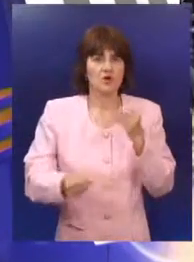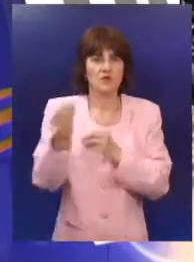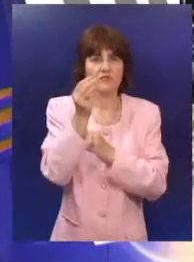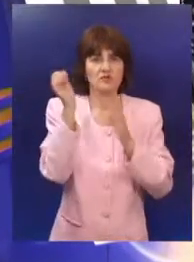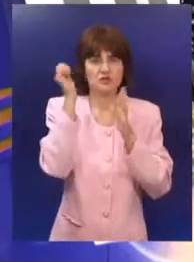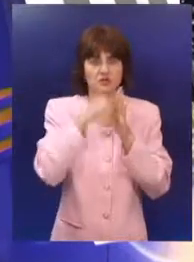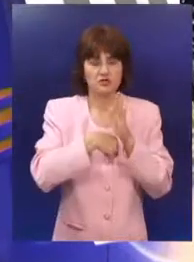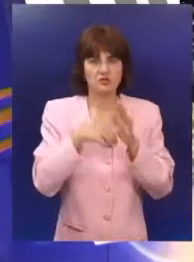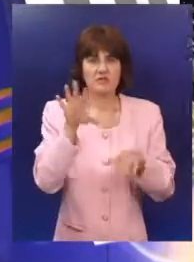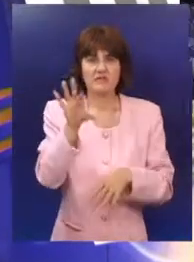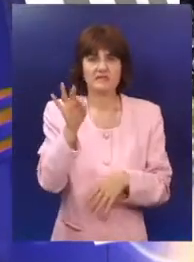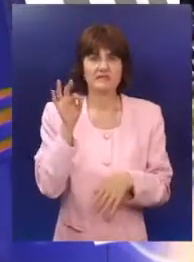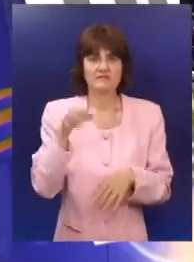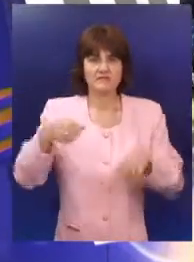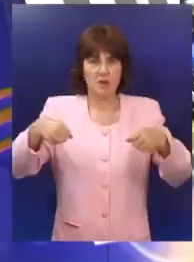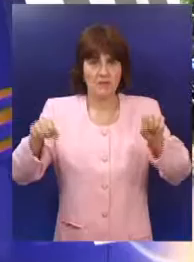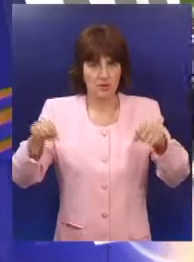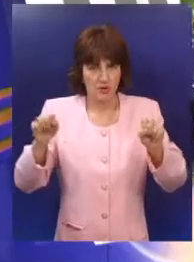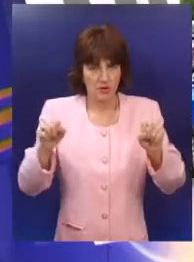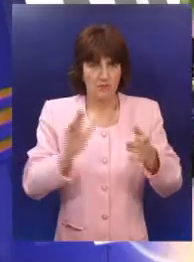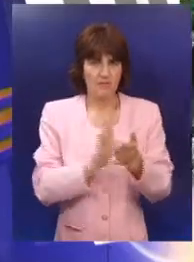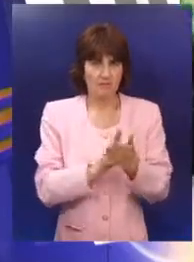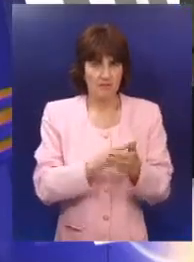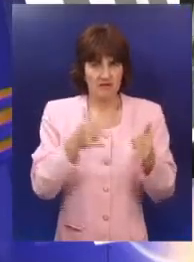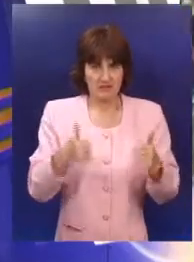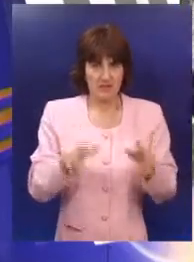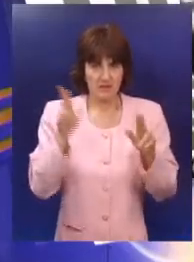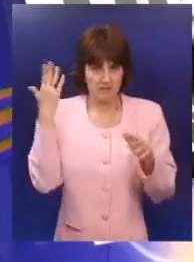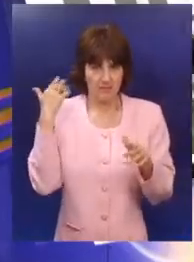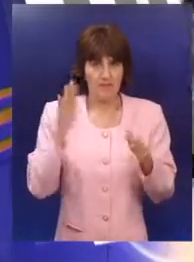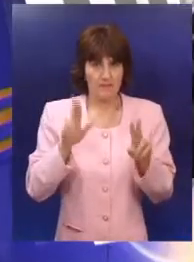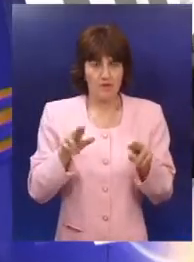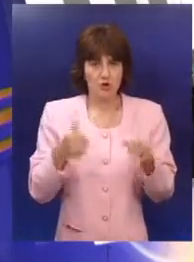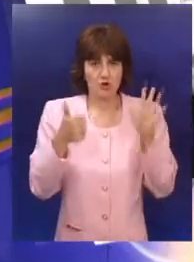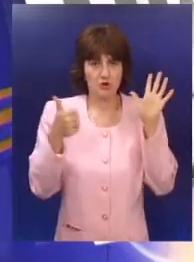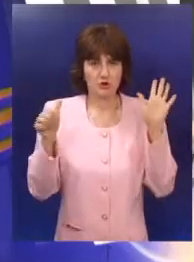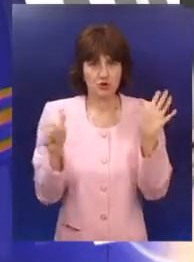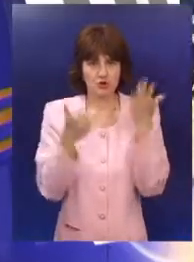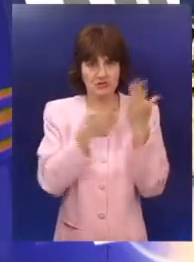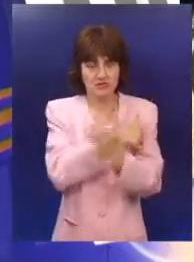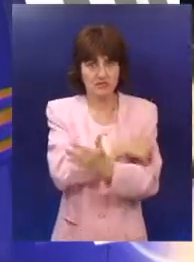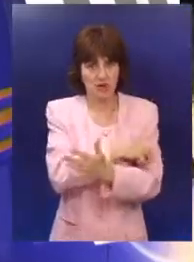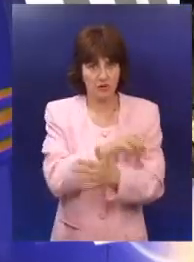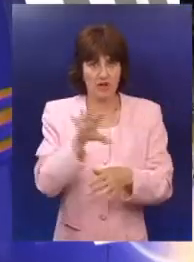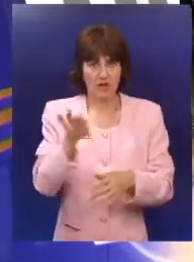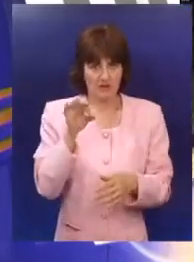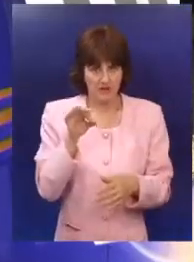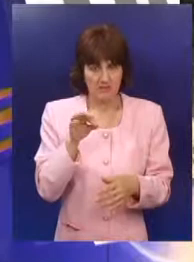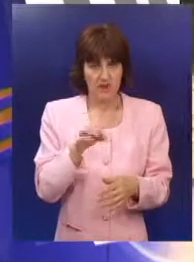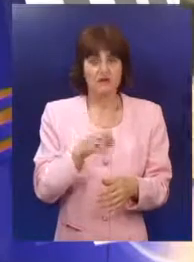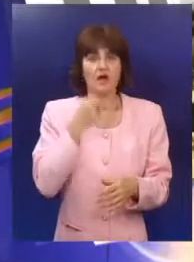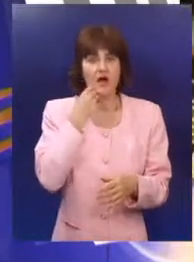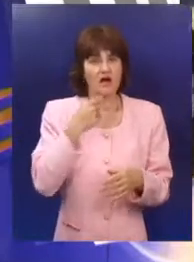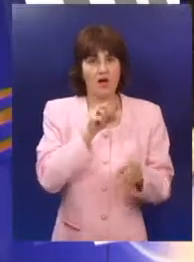mere polaganja za motocikle. Do sada je lice moglo sa 16 godina da polaže za motocikl jačine do 125 kubika, da bi